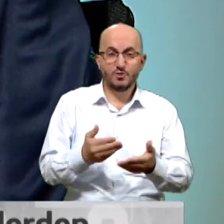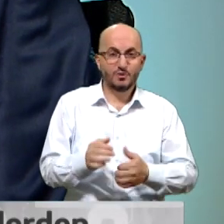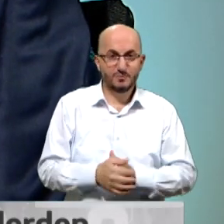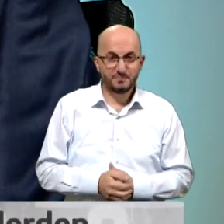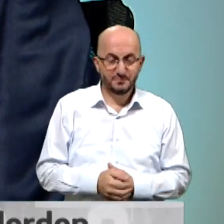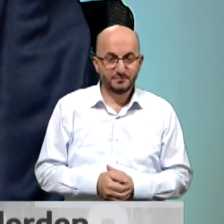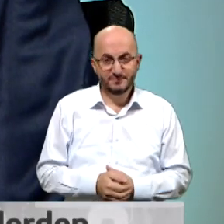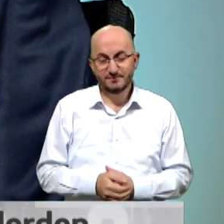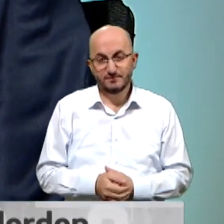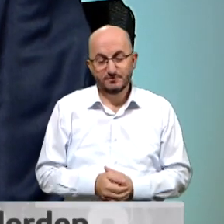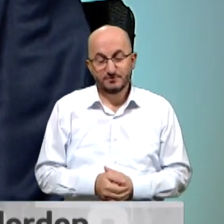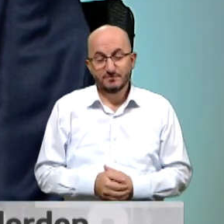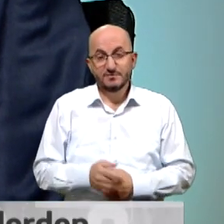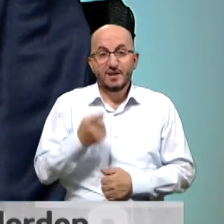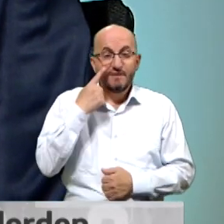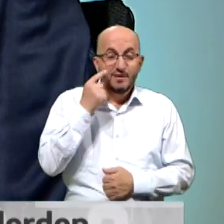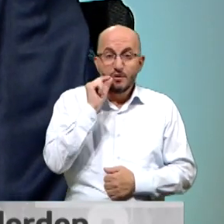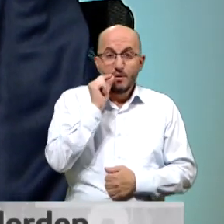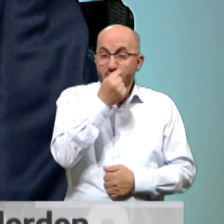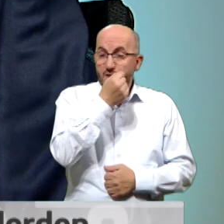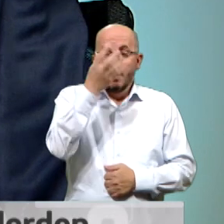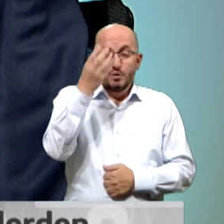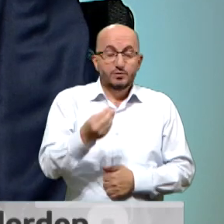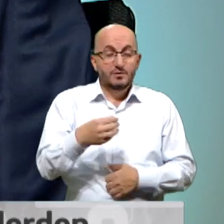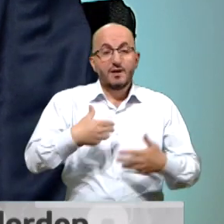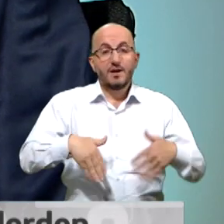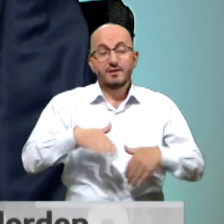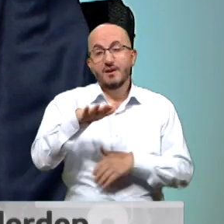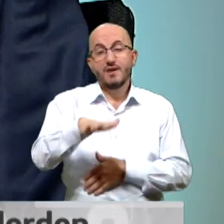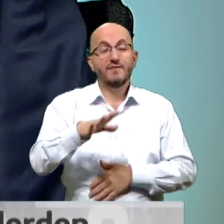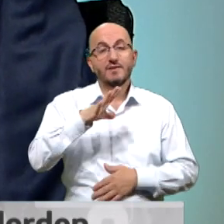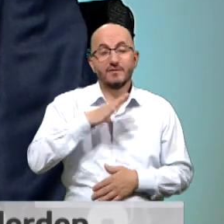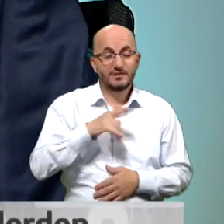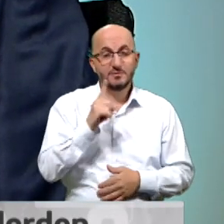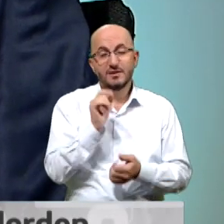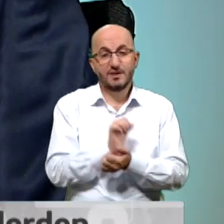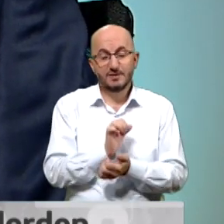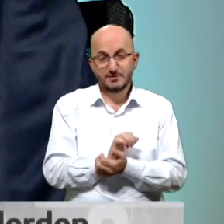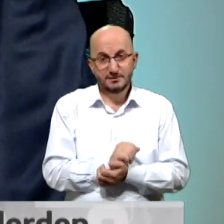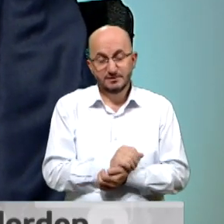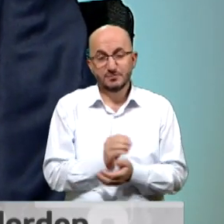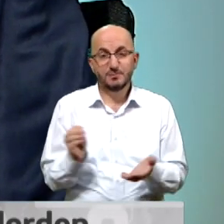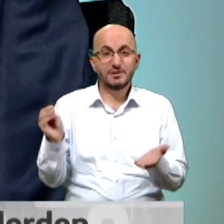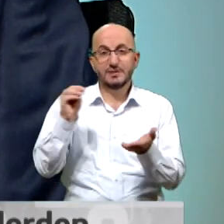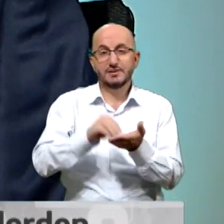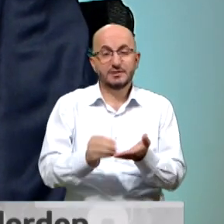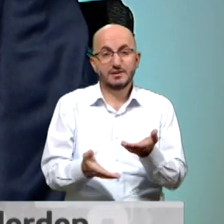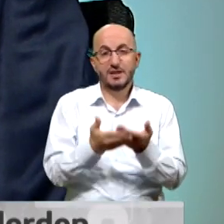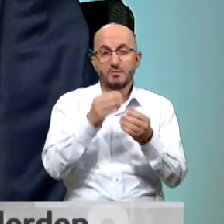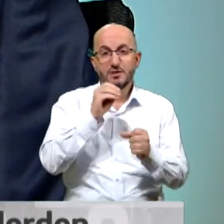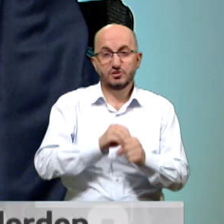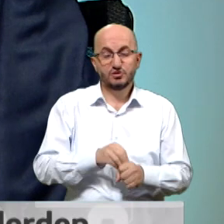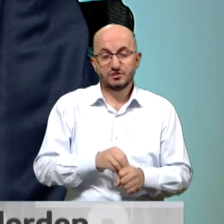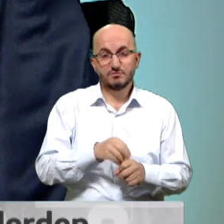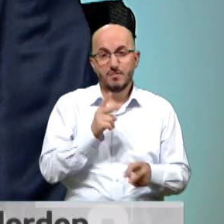devlet kolaylık olsun diye engelli bir evladı var bir ailenin, ona bir katkı sağlamak için bir